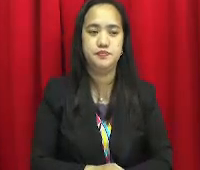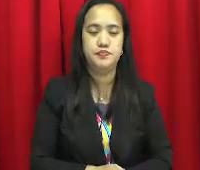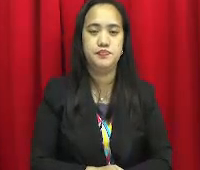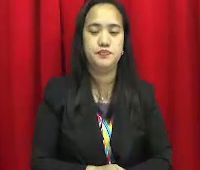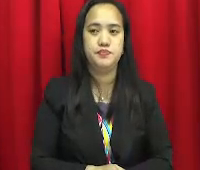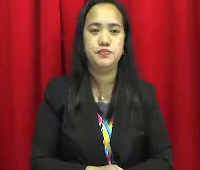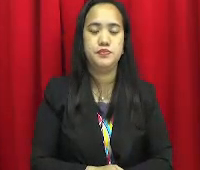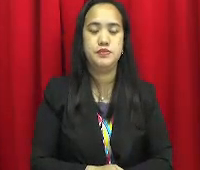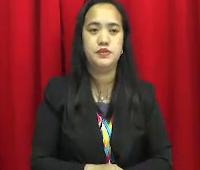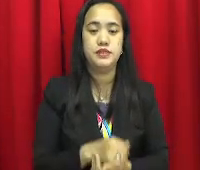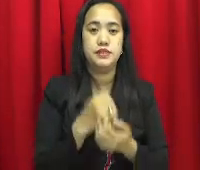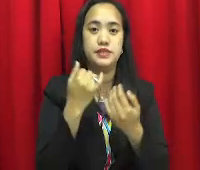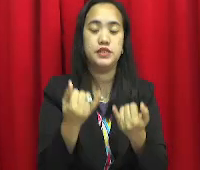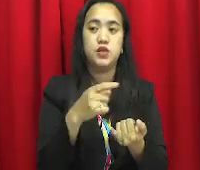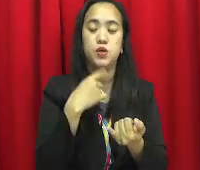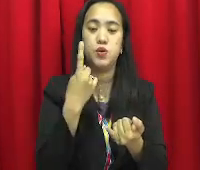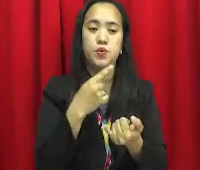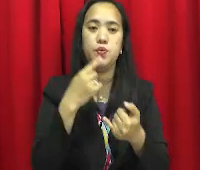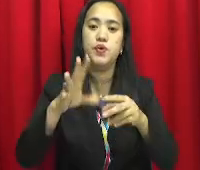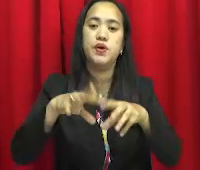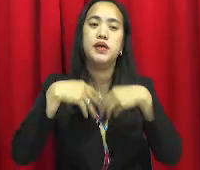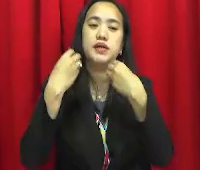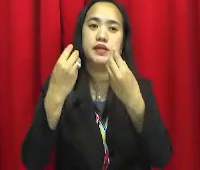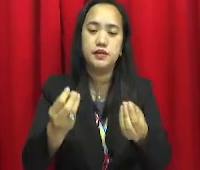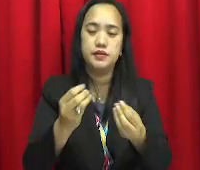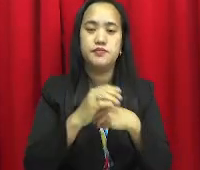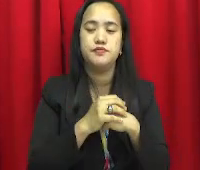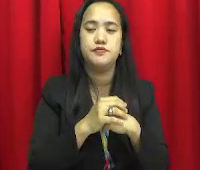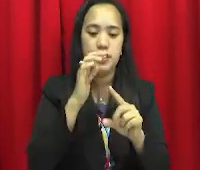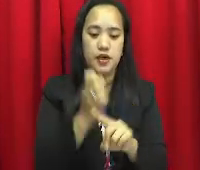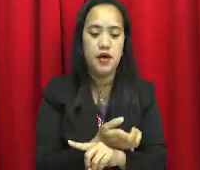yung babae na nagbigay ng lahat ng kanyang